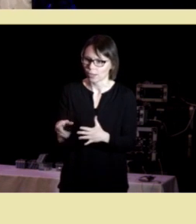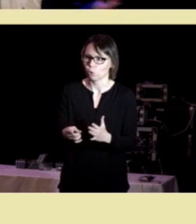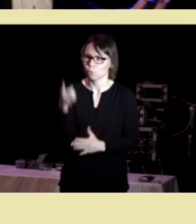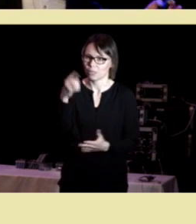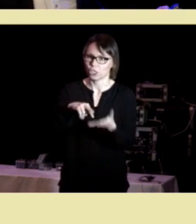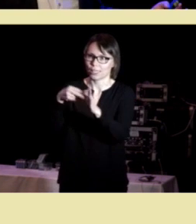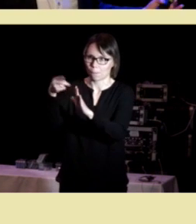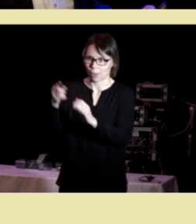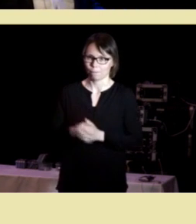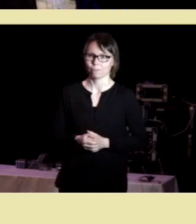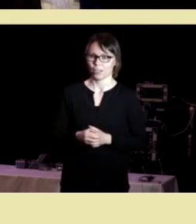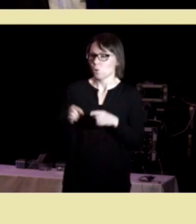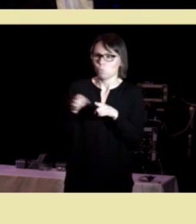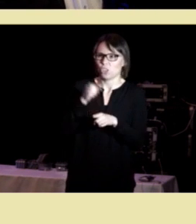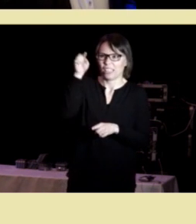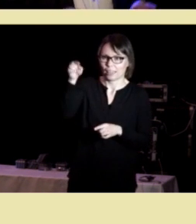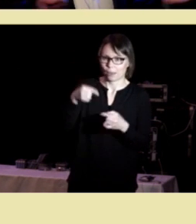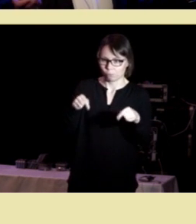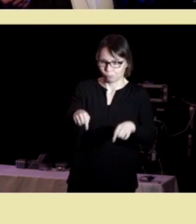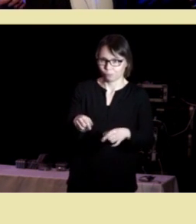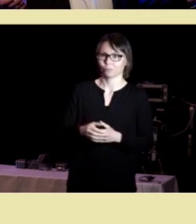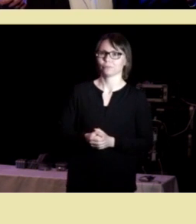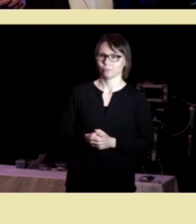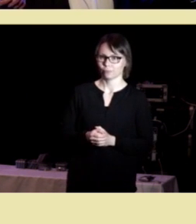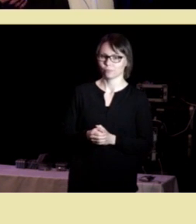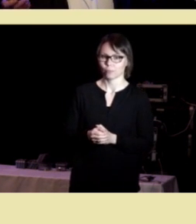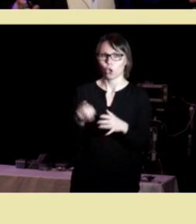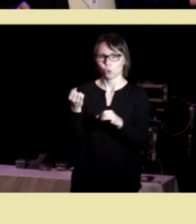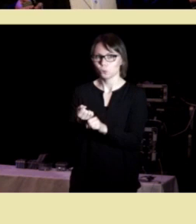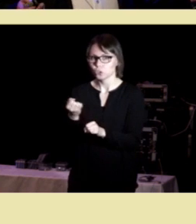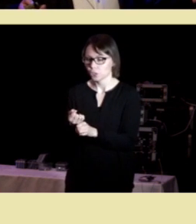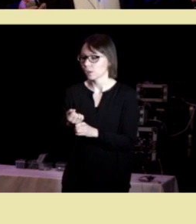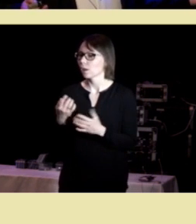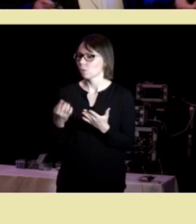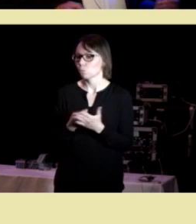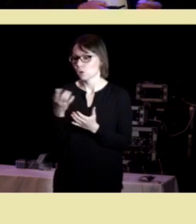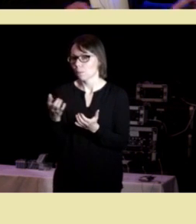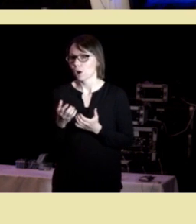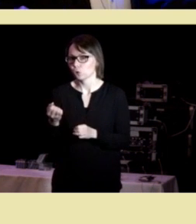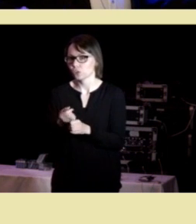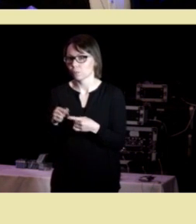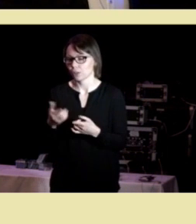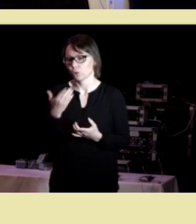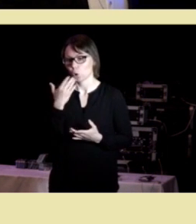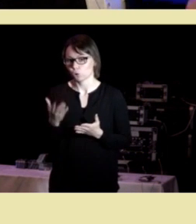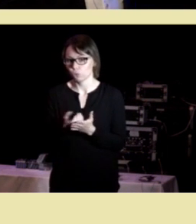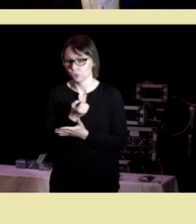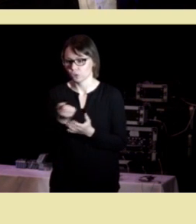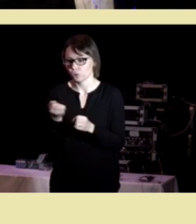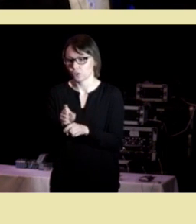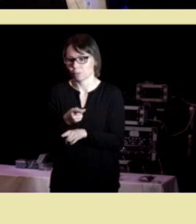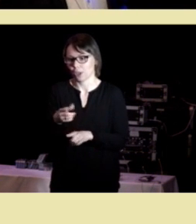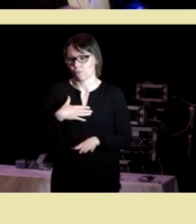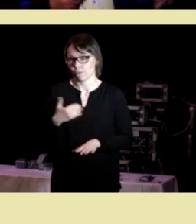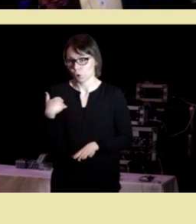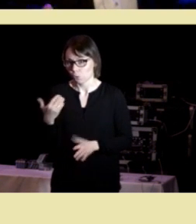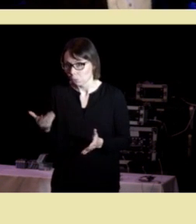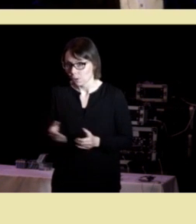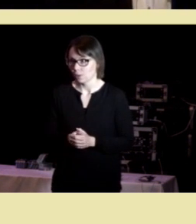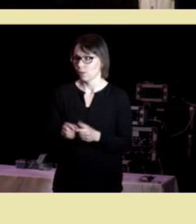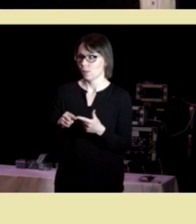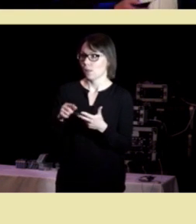systemet. Men vi begynner aldri der. Utstyr. Det kan jo hende at det mangler det, men hvor godt utnytter de utstyret? Jeg skal vise et bilde på